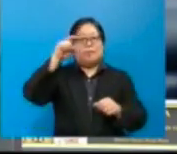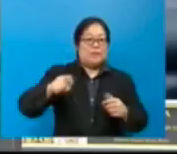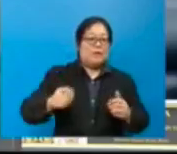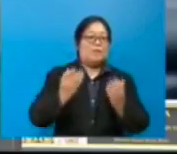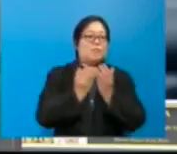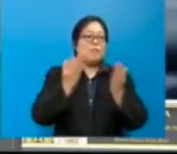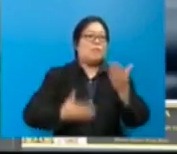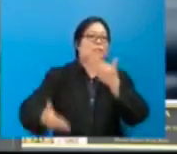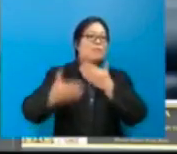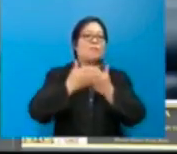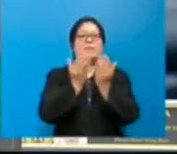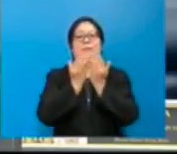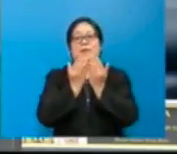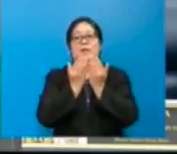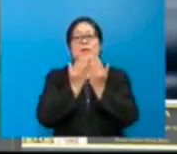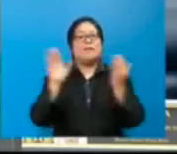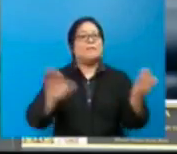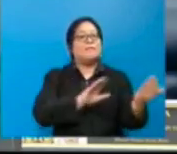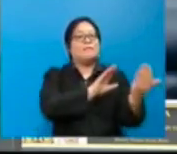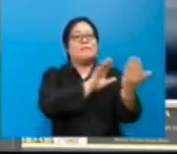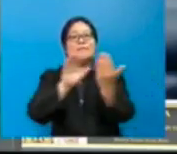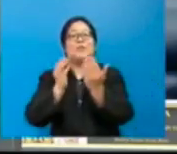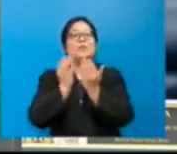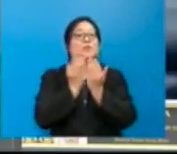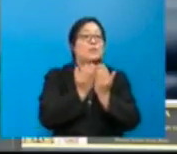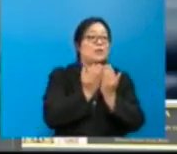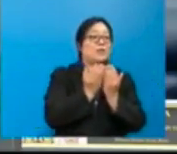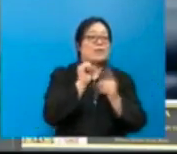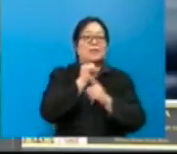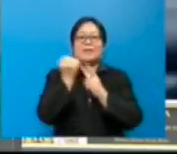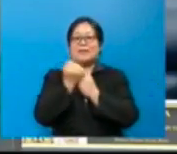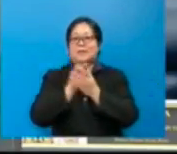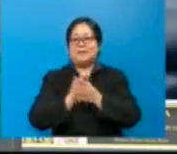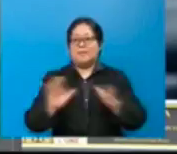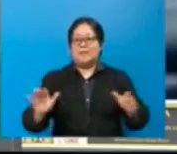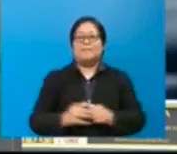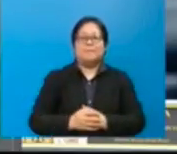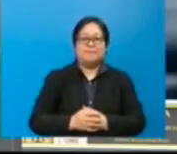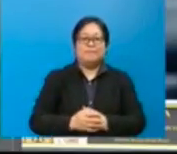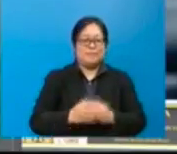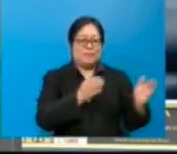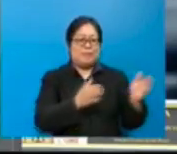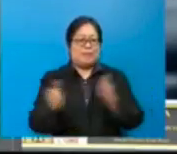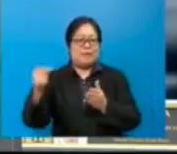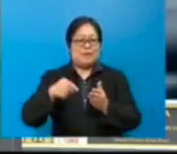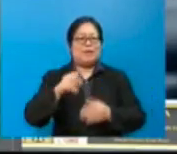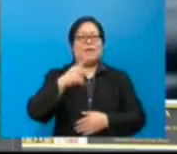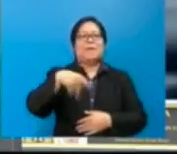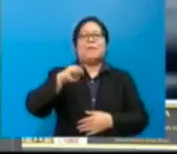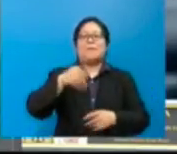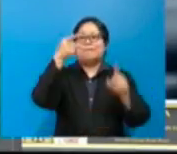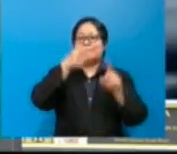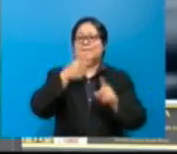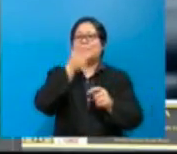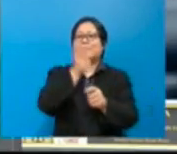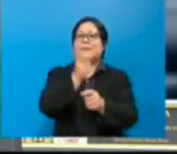murid dapat kembali belajar secara bersemuka di sekolah dalam keadaan selamat. Berdasarkan pelan ini, KPM telah